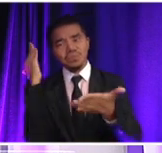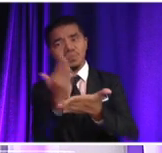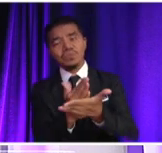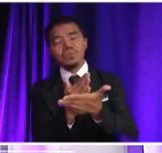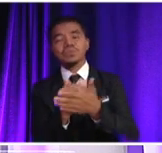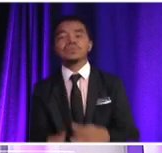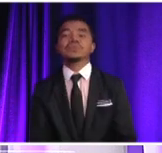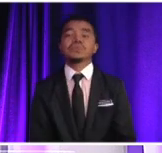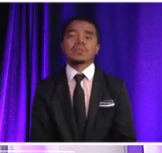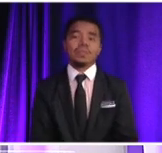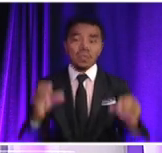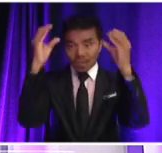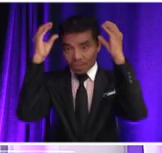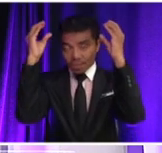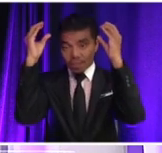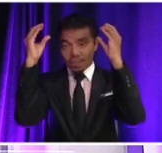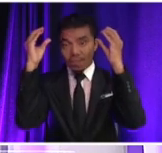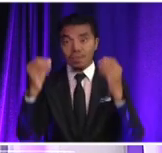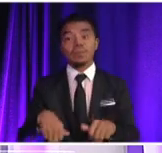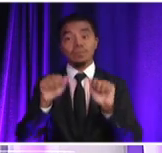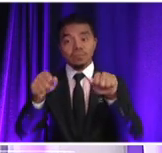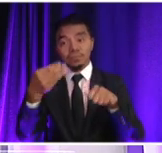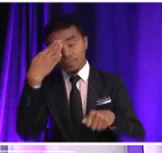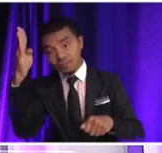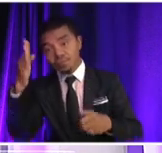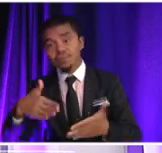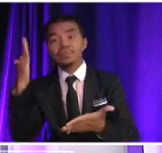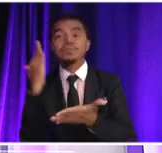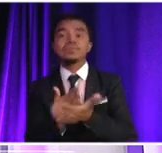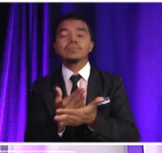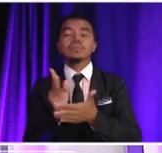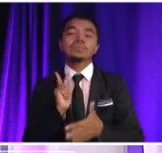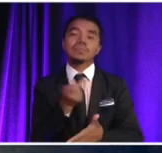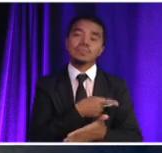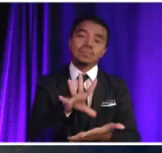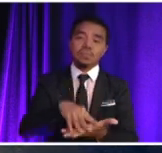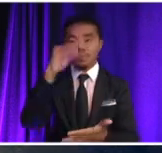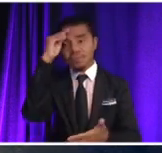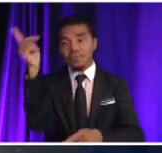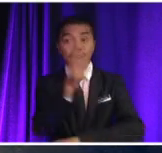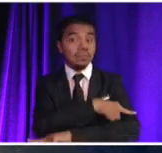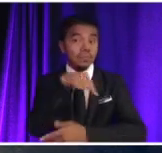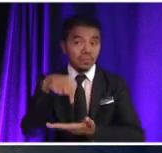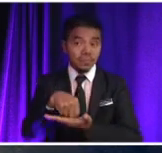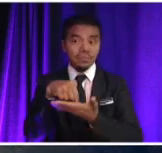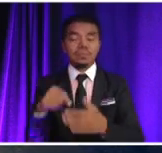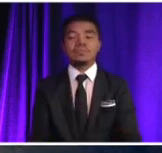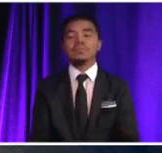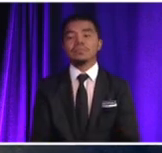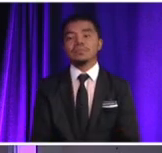jadi berikan sedikit rumusan terhadap waktu yang telah kita sama-sama bincangkan hari ini silakan Oke